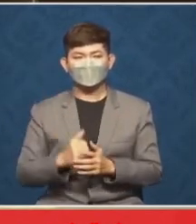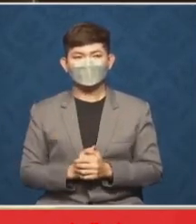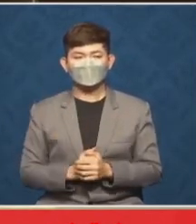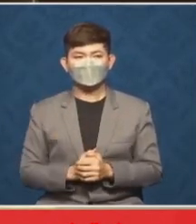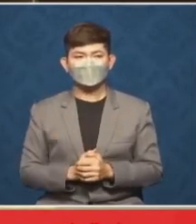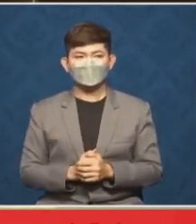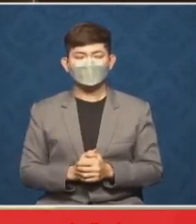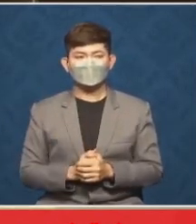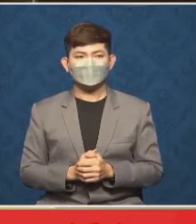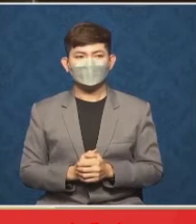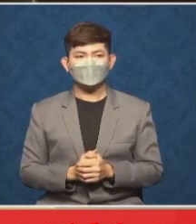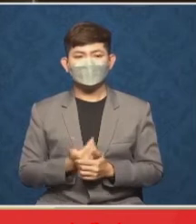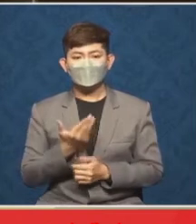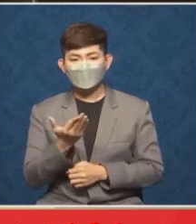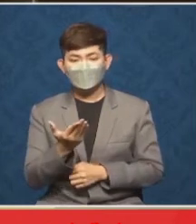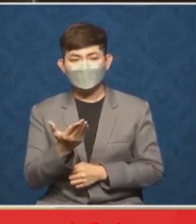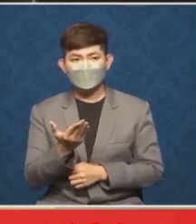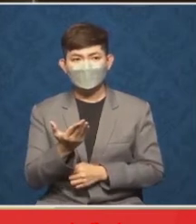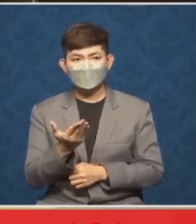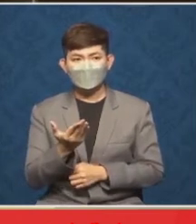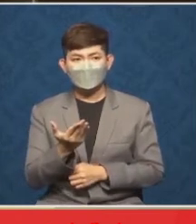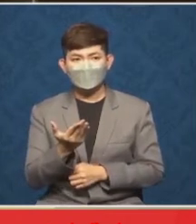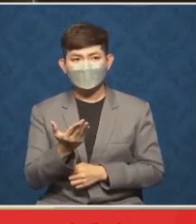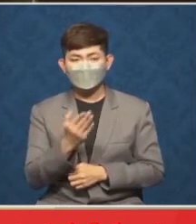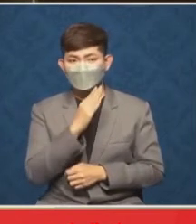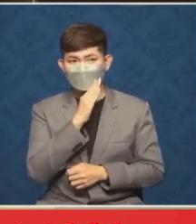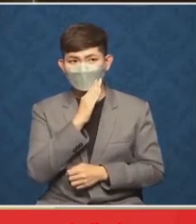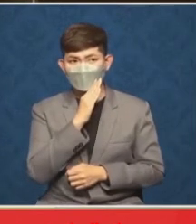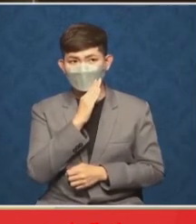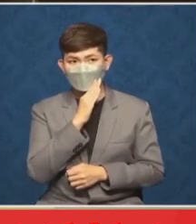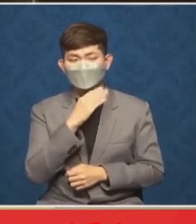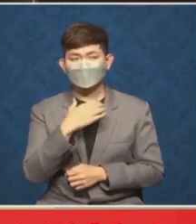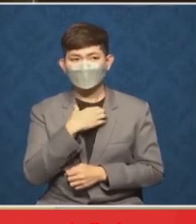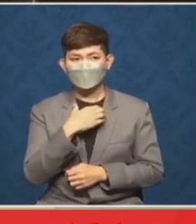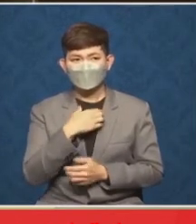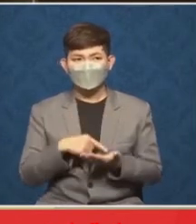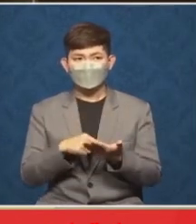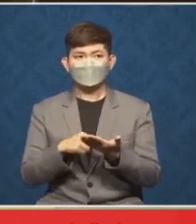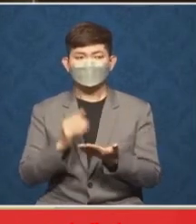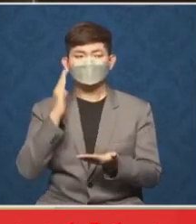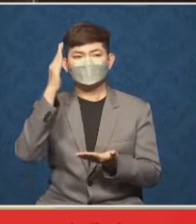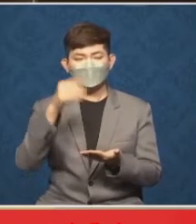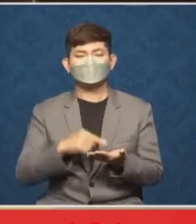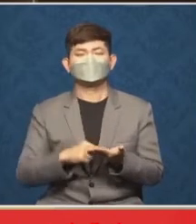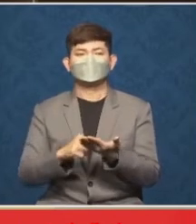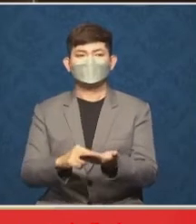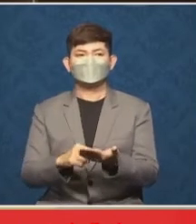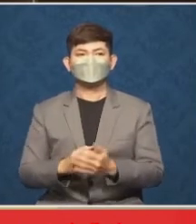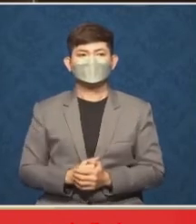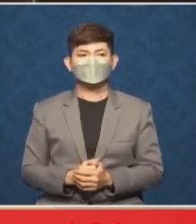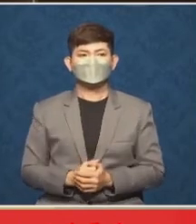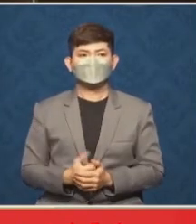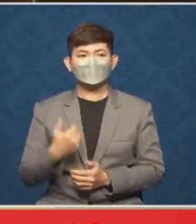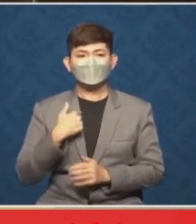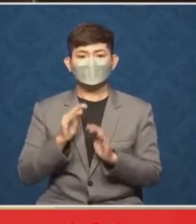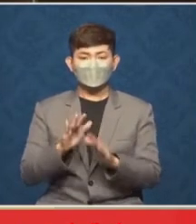ท่านพัฒนาสัพพโสถ้าท่านยังต้องการจะยื่นก็ยื่นในคราวต่อไปนะครับท่านมีอะไรจะ